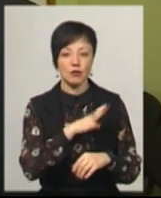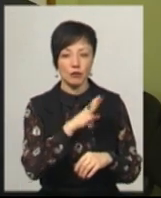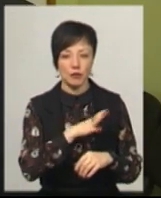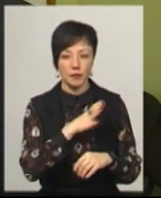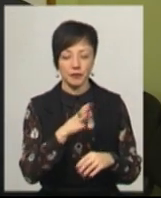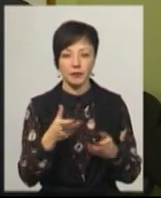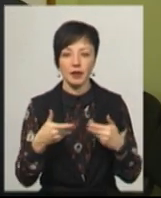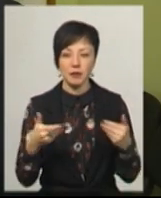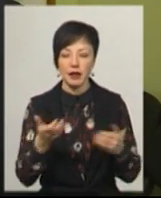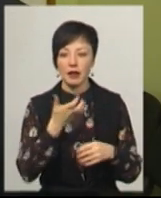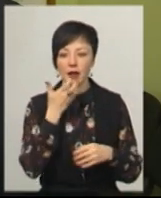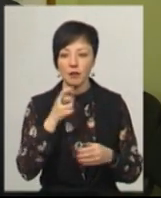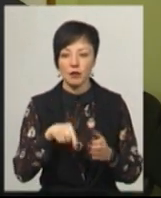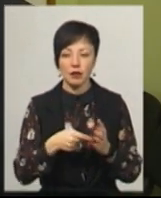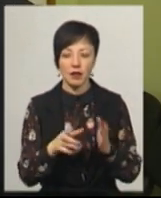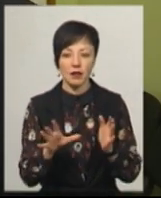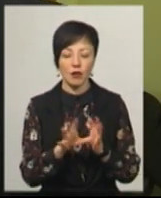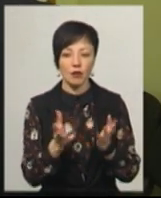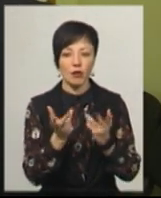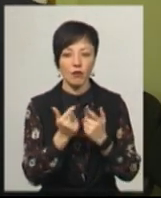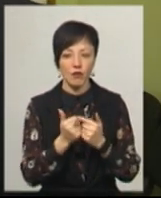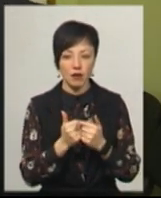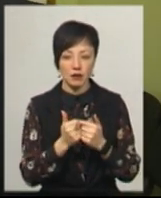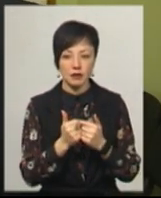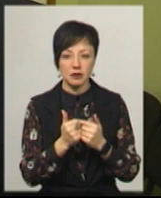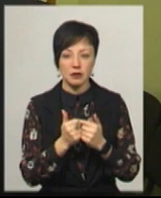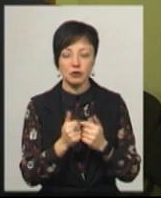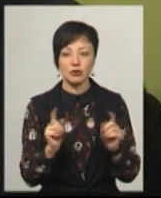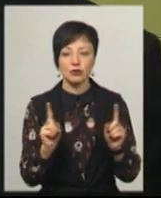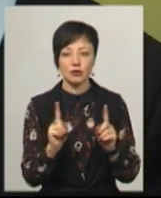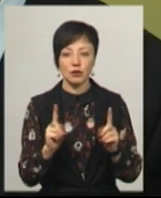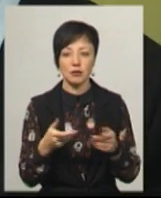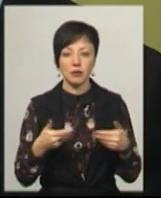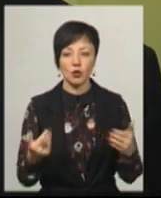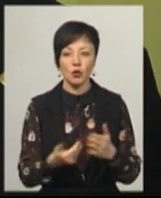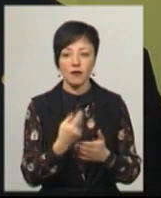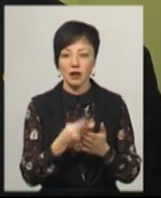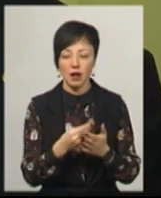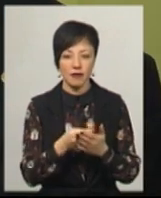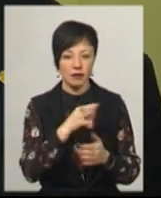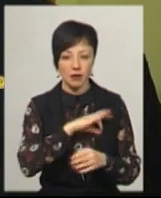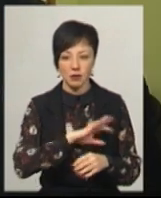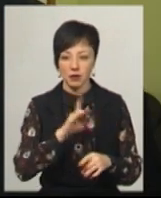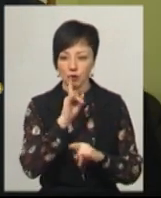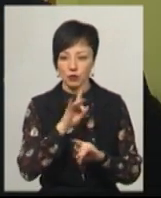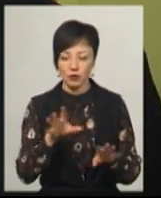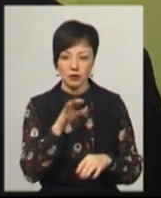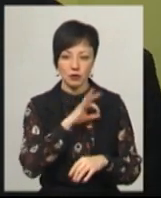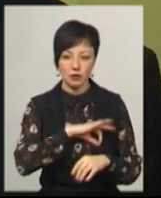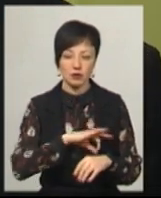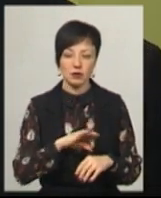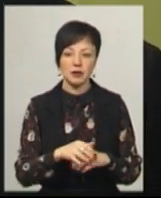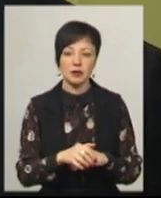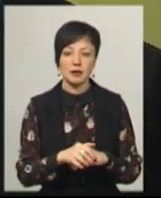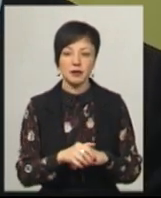Ми теплокомуненерго порахували під загальні теплові мережі, що ми новий тариф не приміняли і не будемо приміняти,